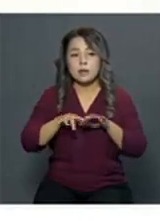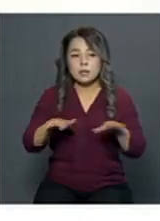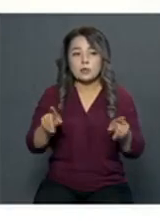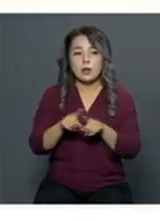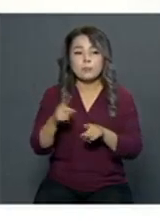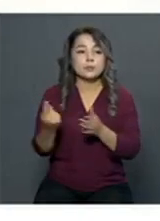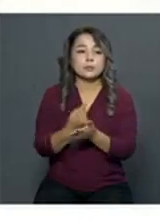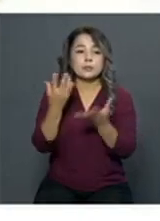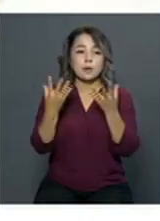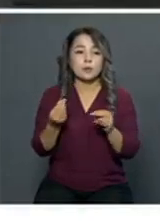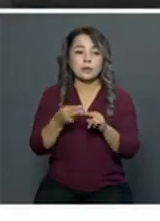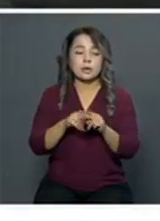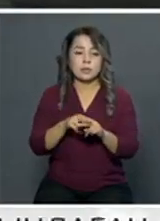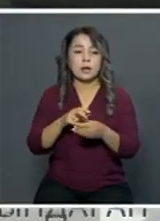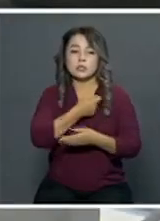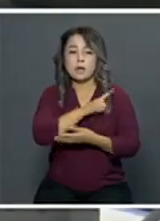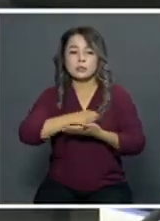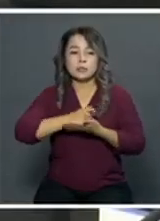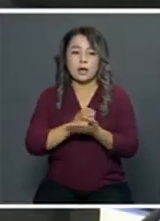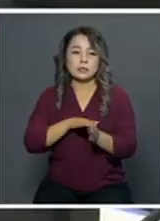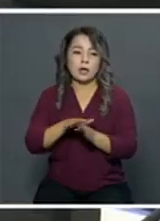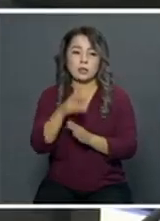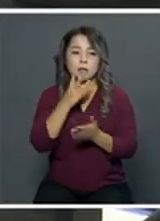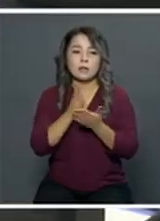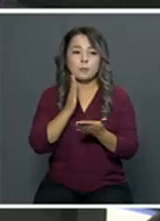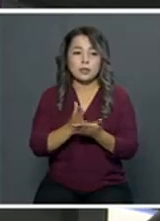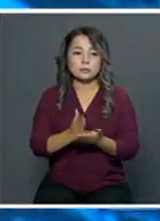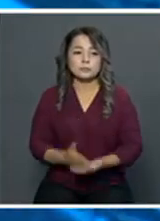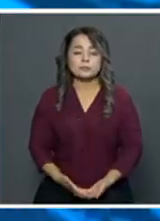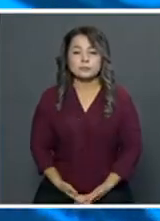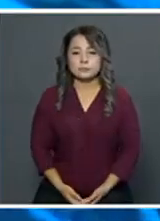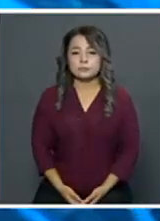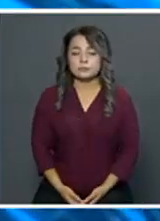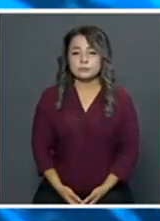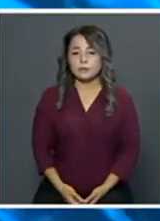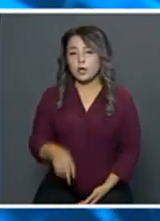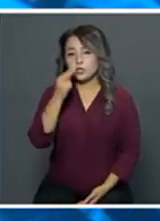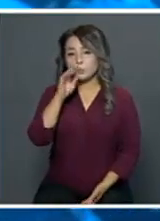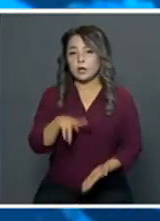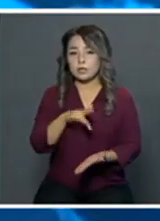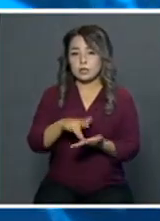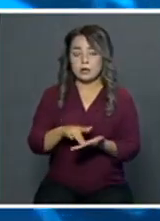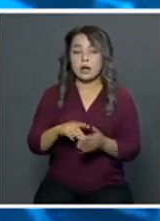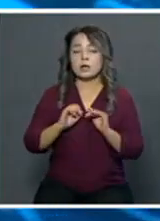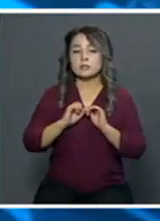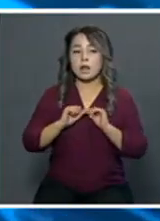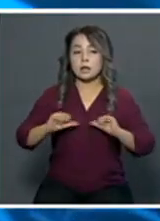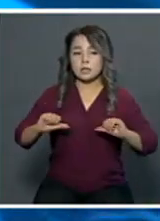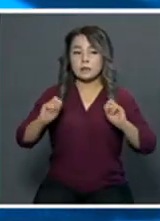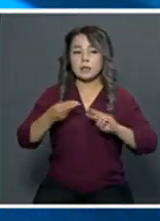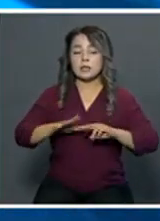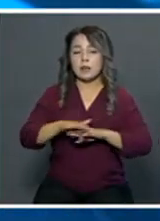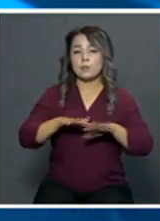алғашқы күндері жалпы диагностика іске асырылған. Шымкент қаласында карантиндік шектеу